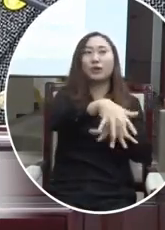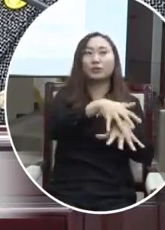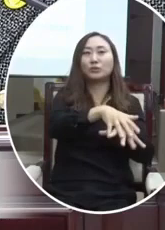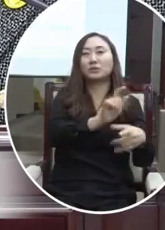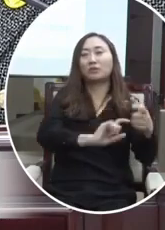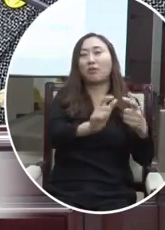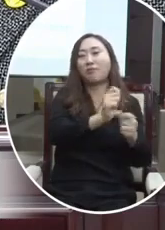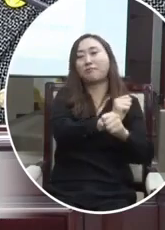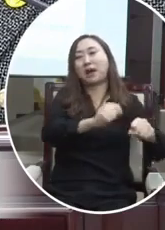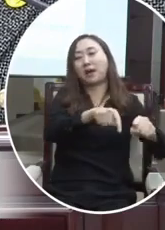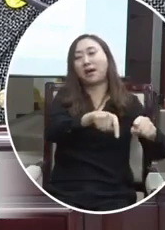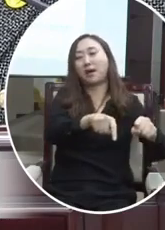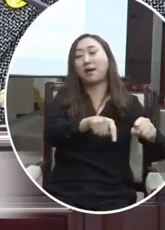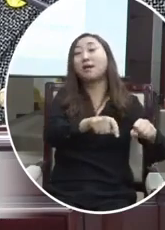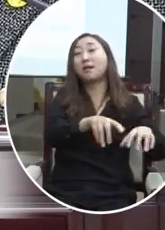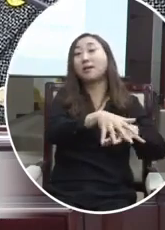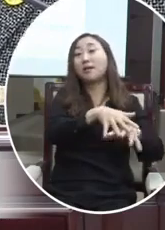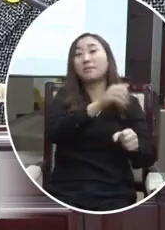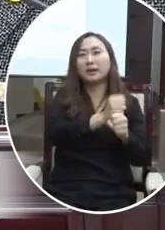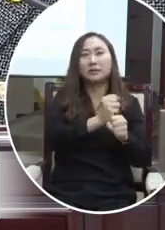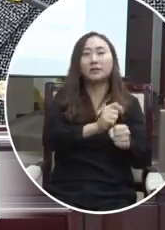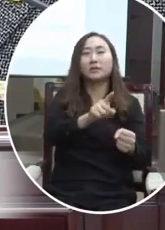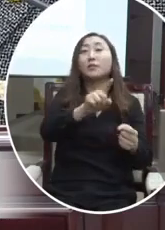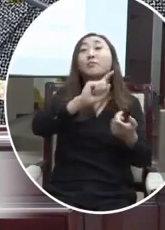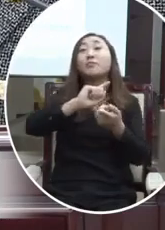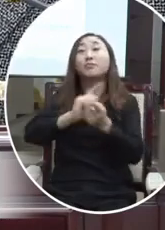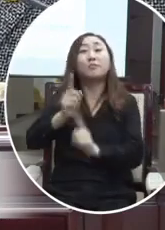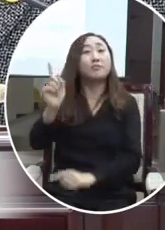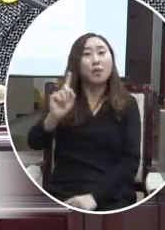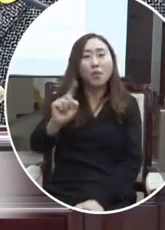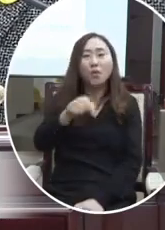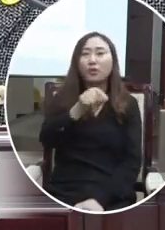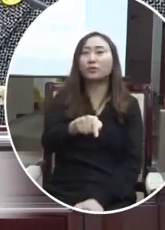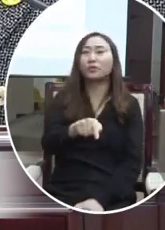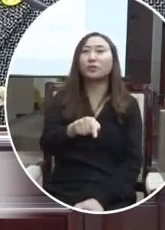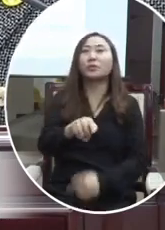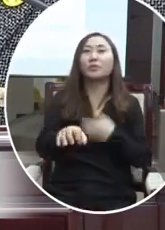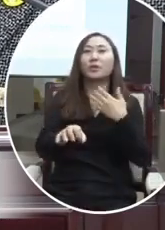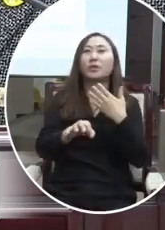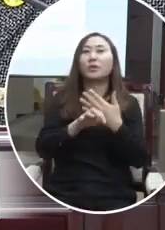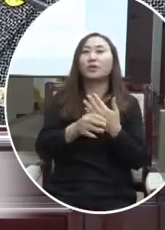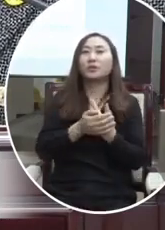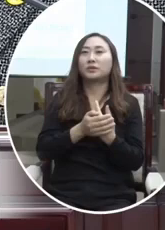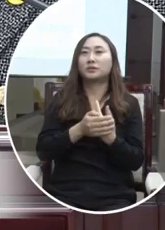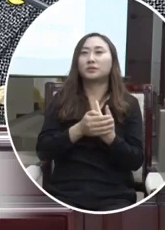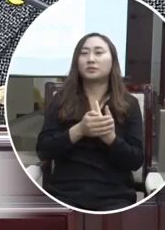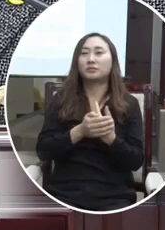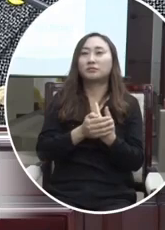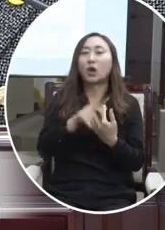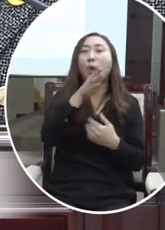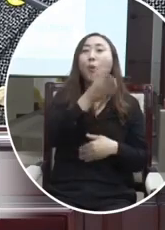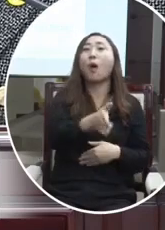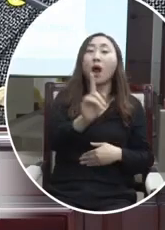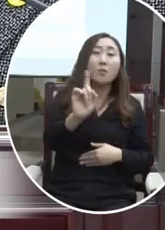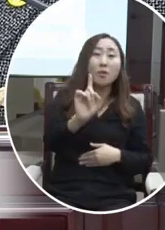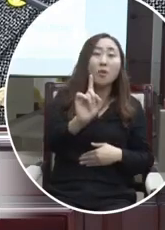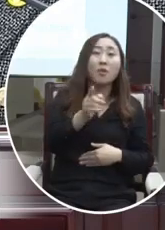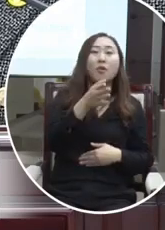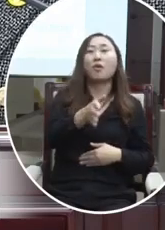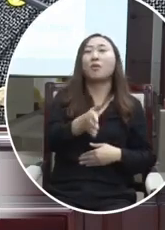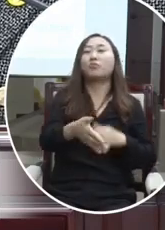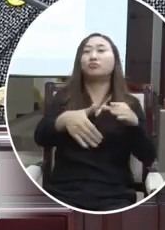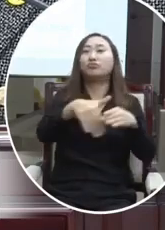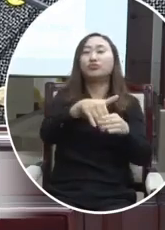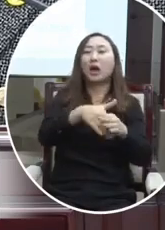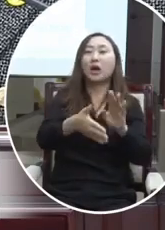굉장히 조직을 키웠고 뭐 일도 이제 많고 대신 해당 부서는 과로 하나만 존재합니다. 그 문화도시과